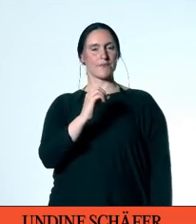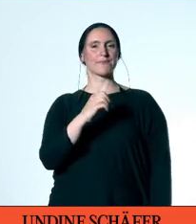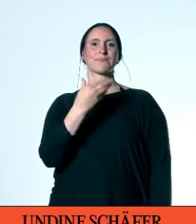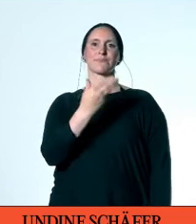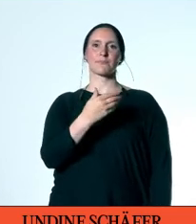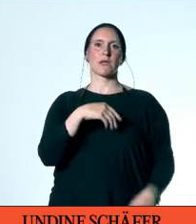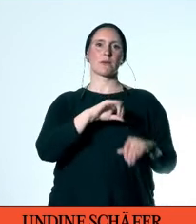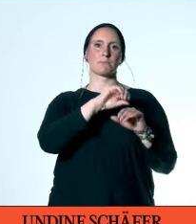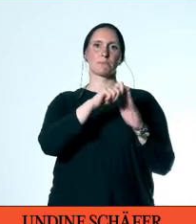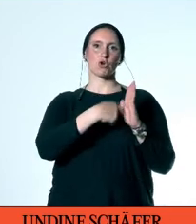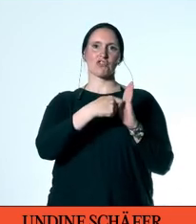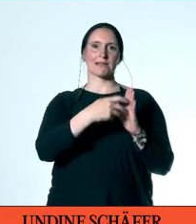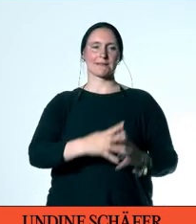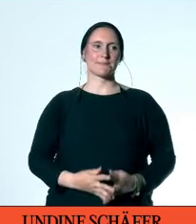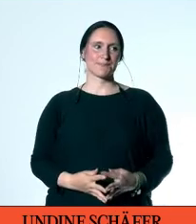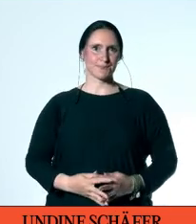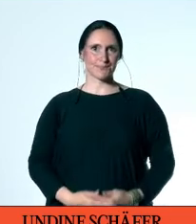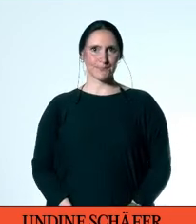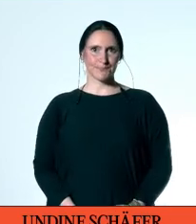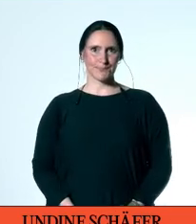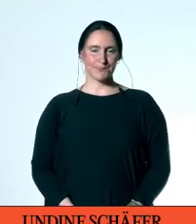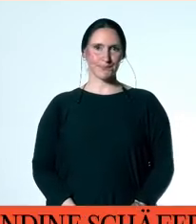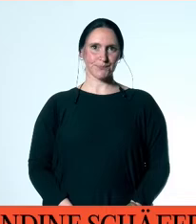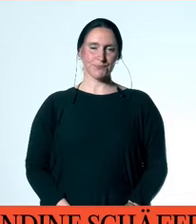von der Fundación Mareya.